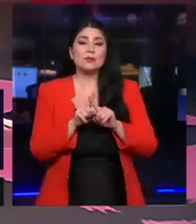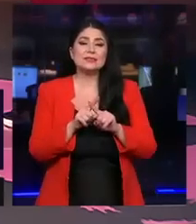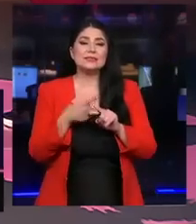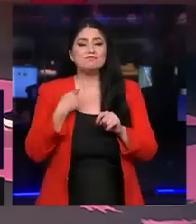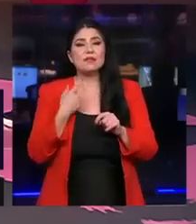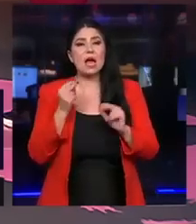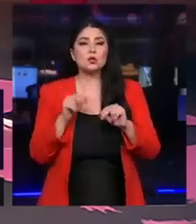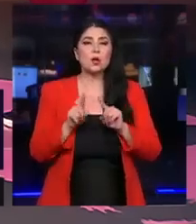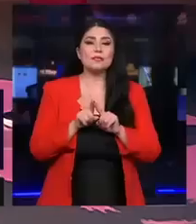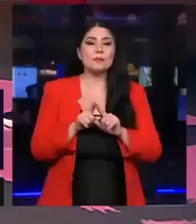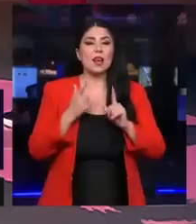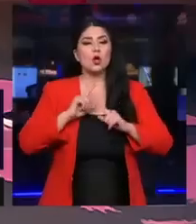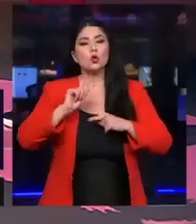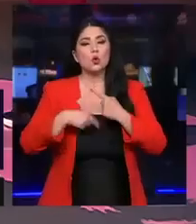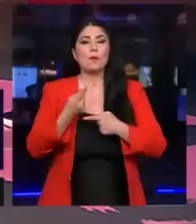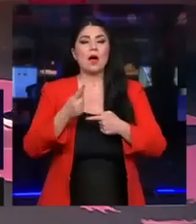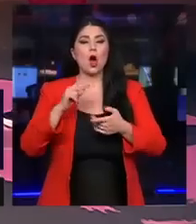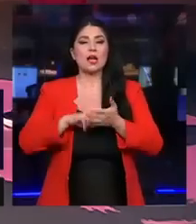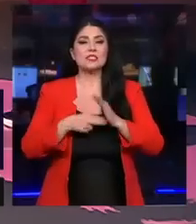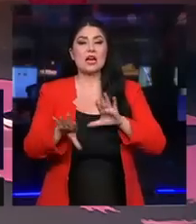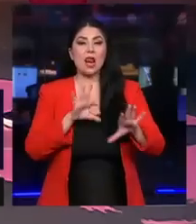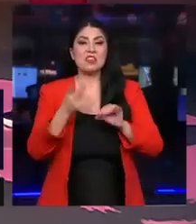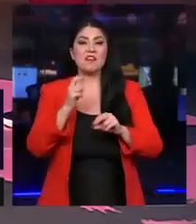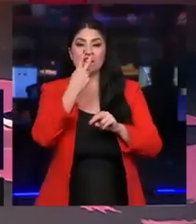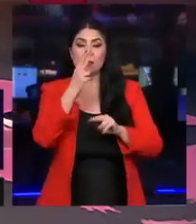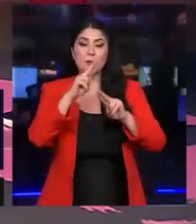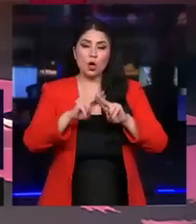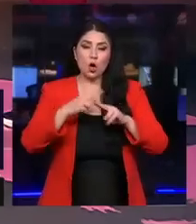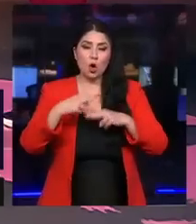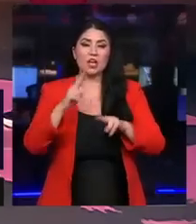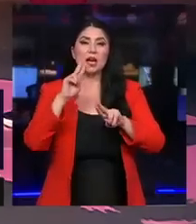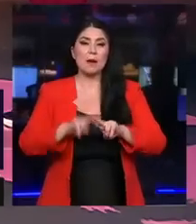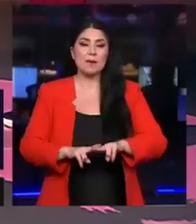domolească, să spunem așa, odată ce alegerile au trecut, dar vedem în continuare că